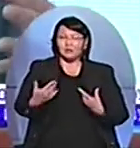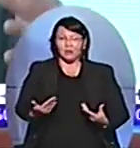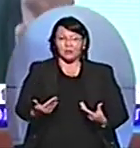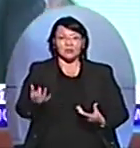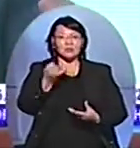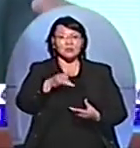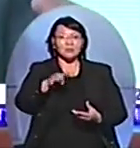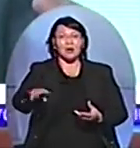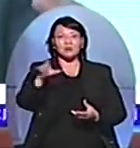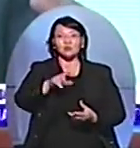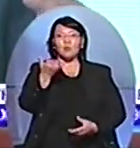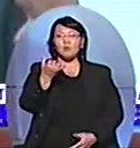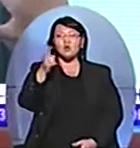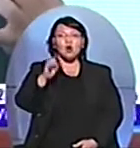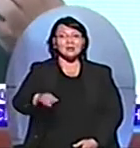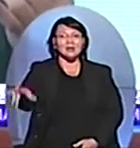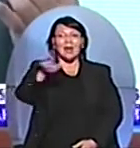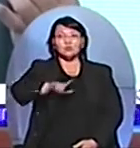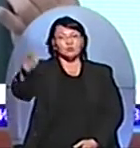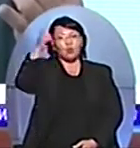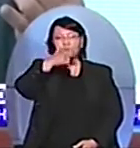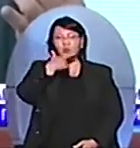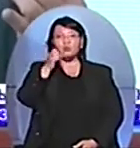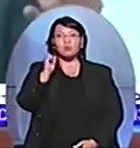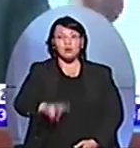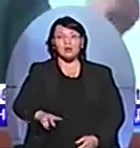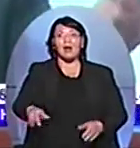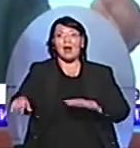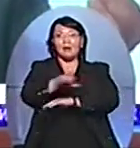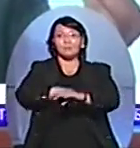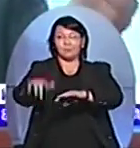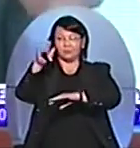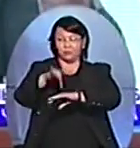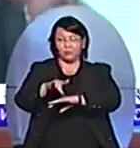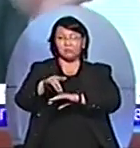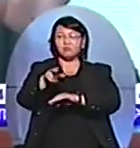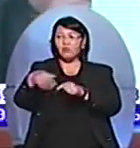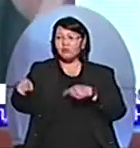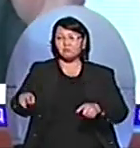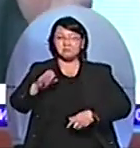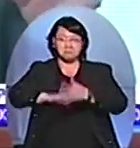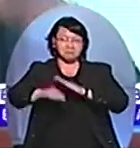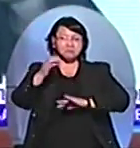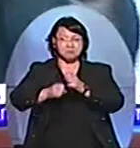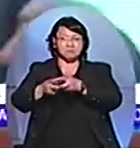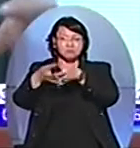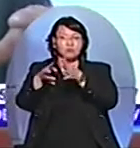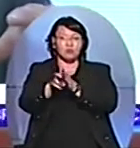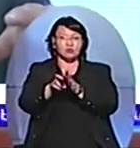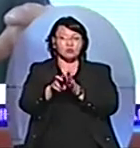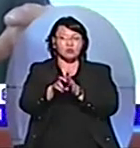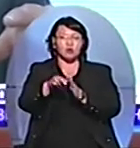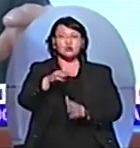юм газрууд байгаа. Улаанбаатарт газар олддог юм бол аймгийн төв дээр би хэлээд байгаа. Аймгийн төв дээр байрий. Манай төрийн орон сууцны корпорац маань энийг зохион